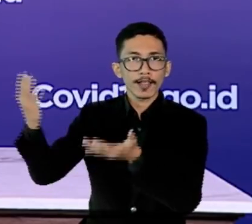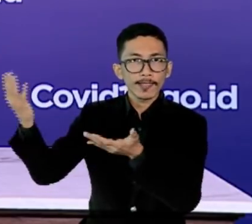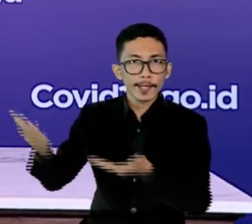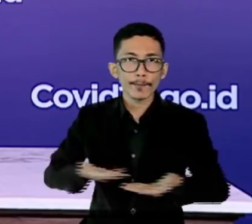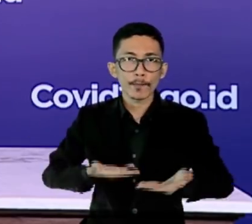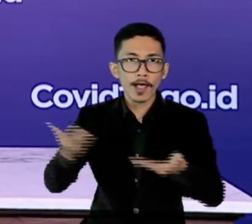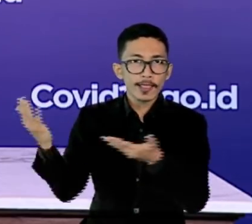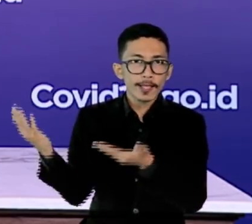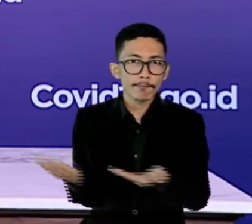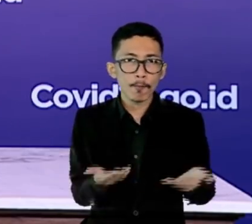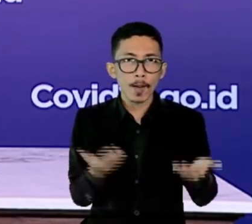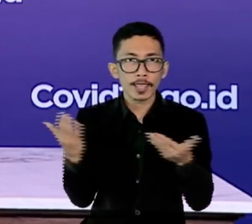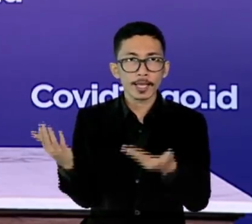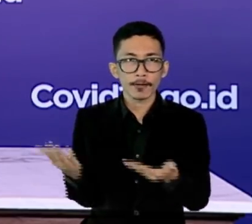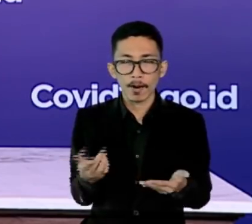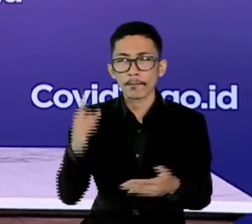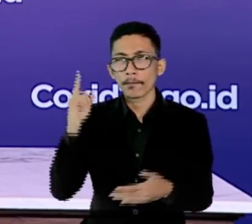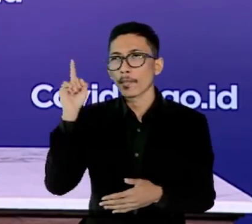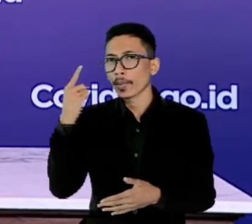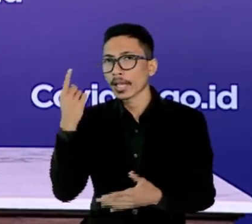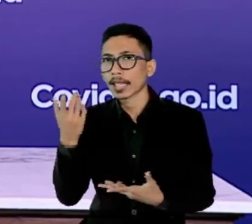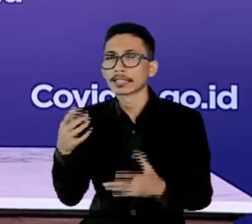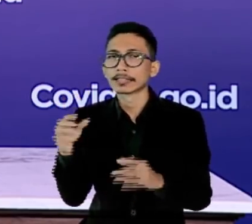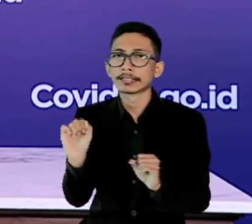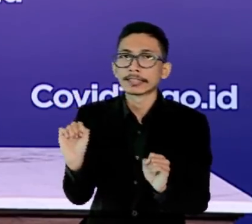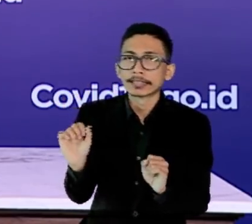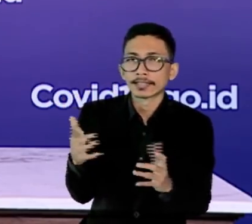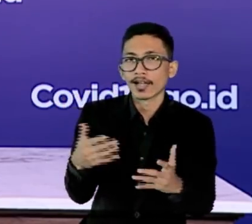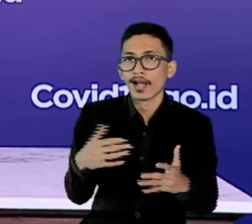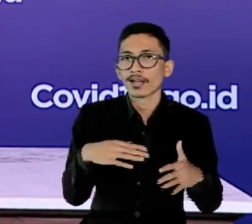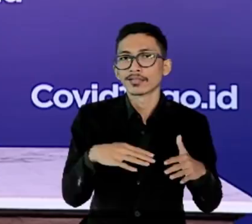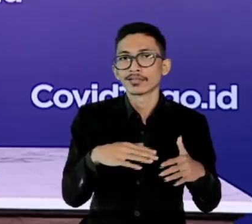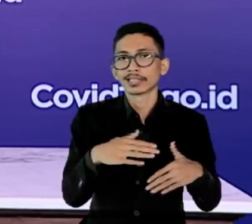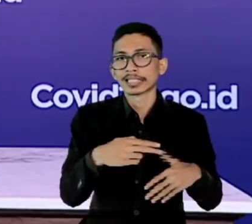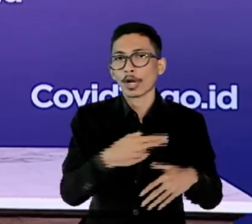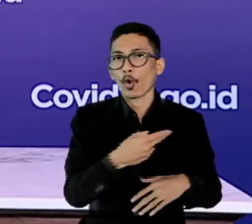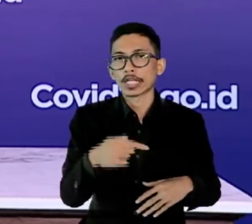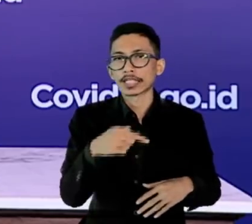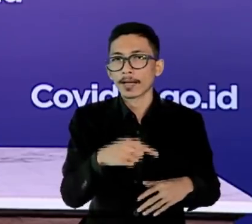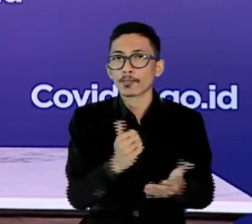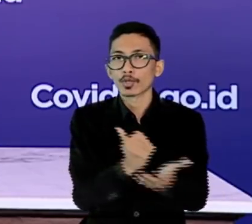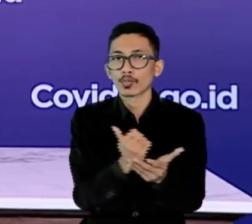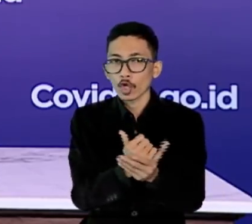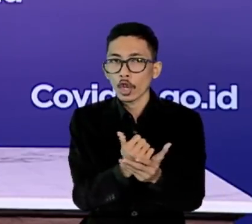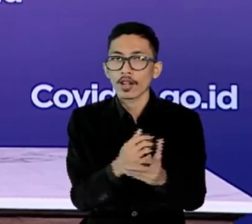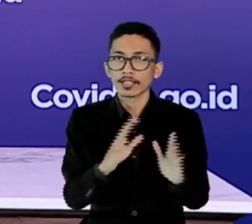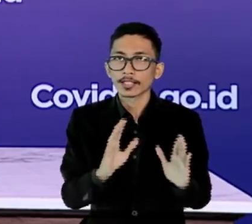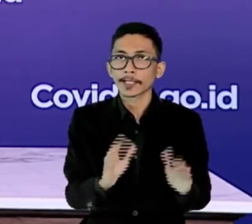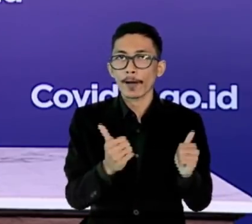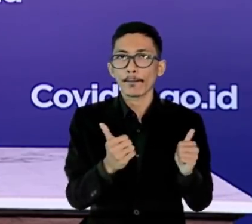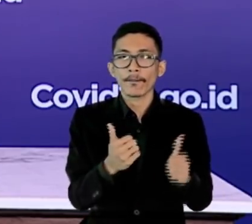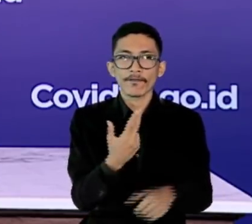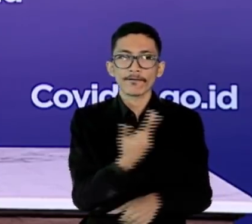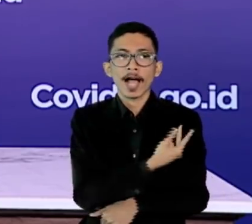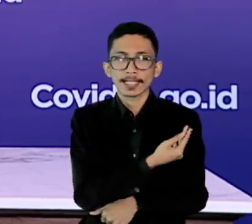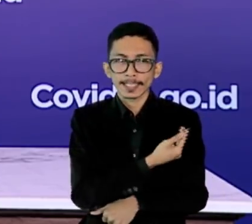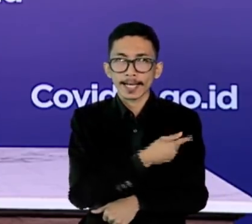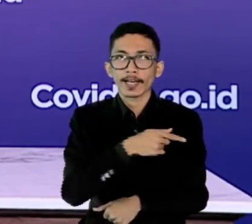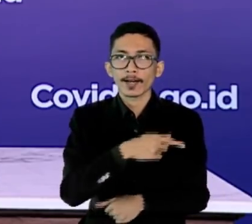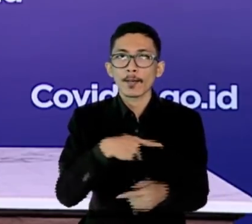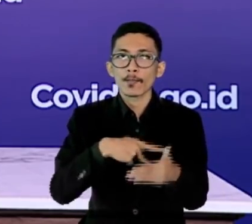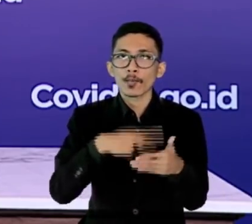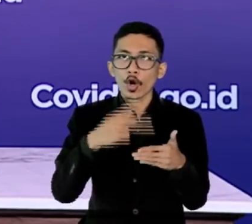merupakan upaya pemerintah untuk meningkatkan ketersediaan vaksin di dalam negeri. Dengan demikian, program vaksinasi dapat